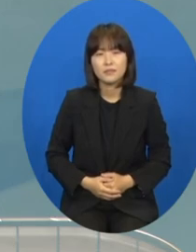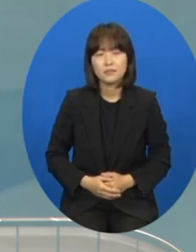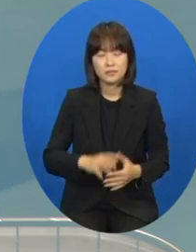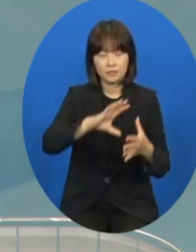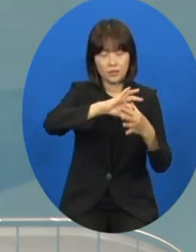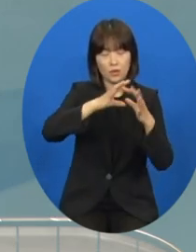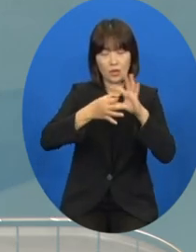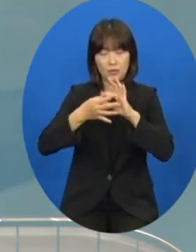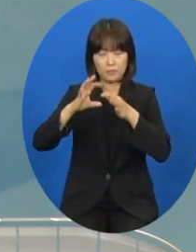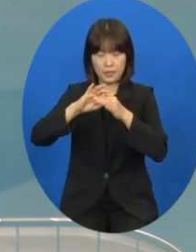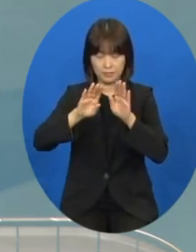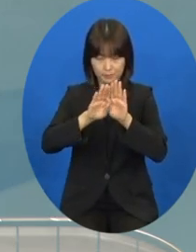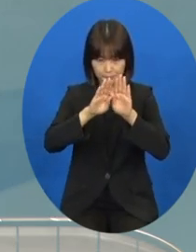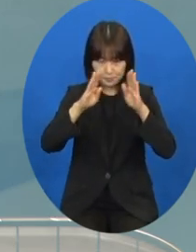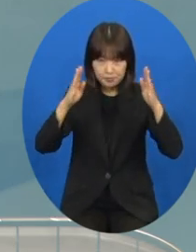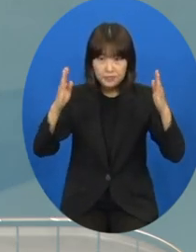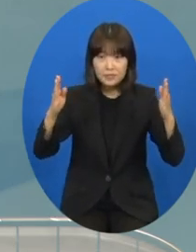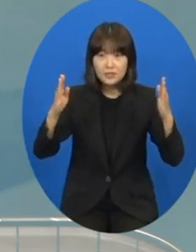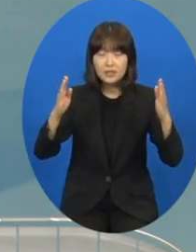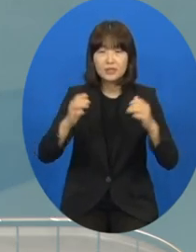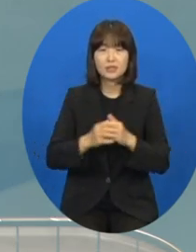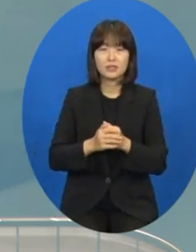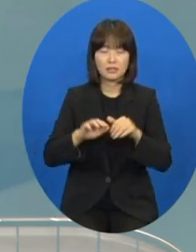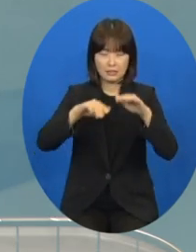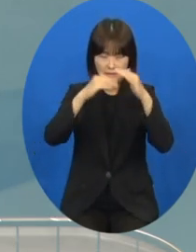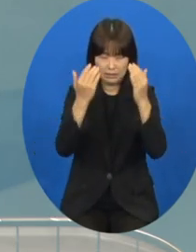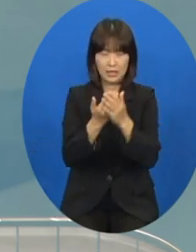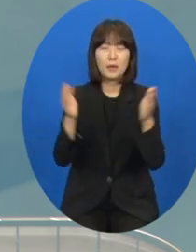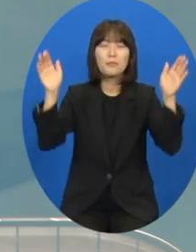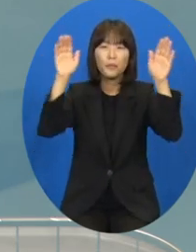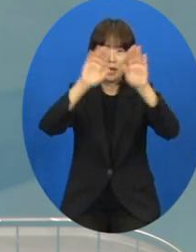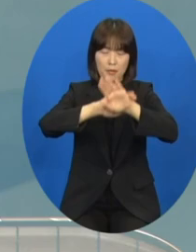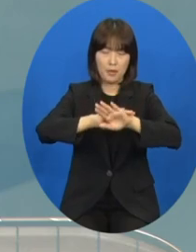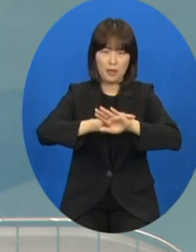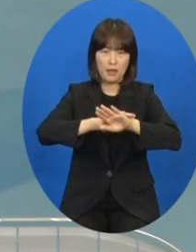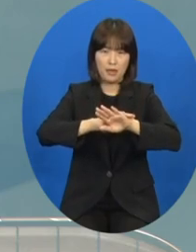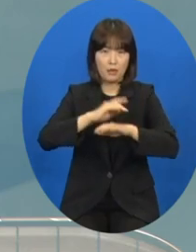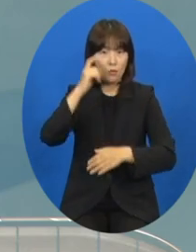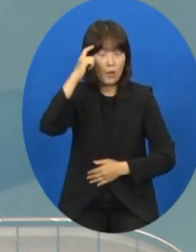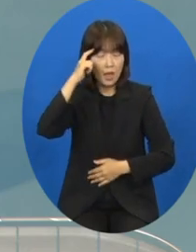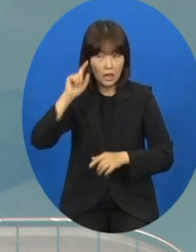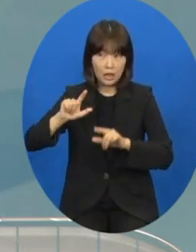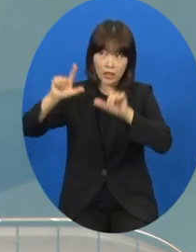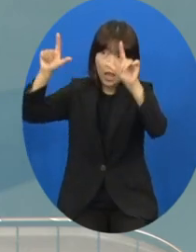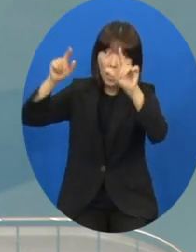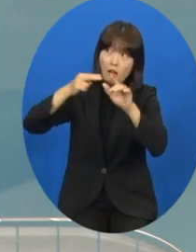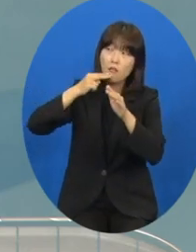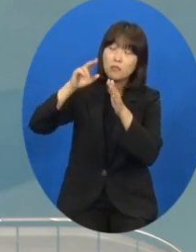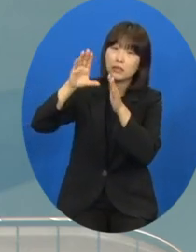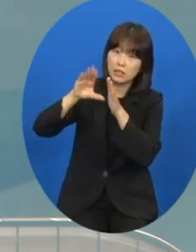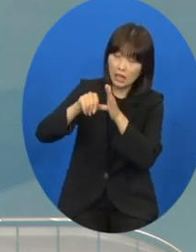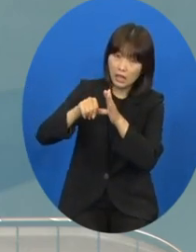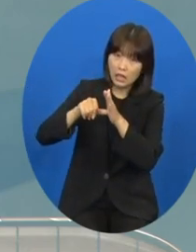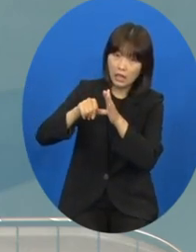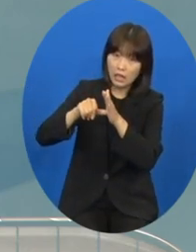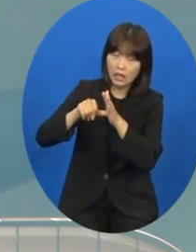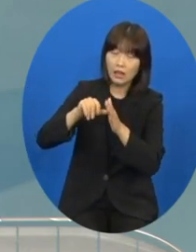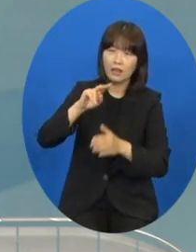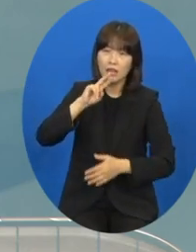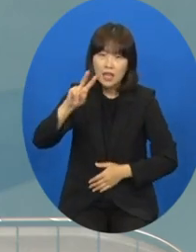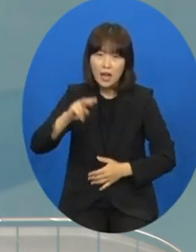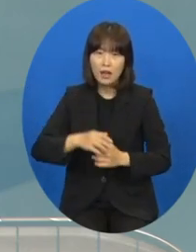올림픽 개막식은 다 밤에 하죠. 이유는 태양이 없을 때 해야 극적인